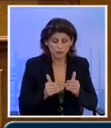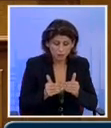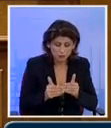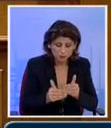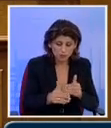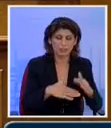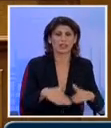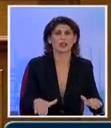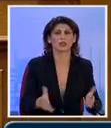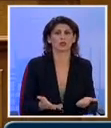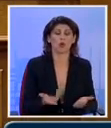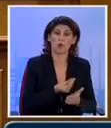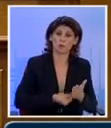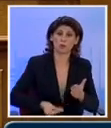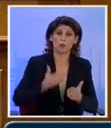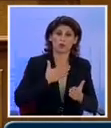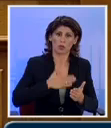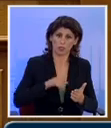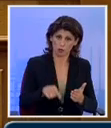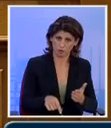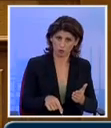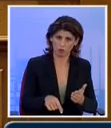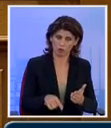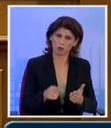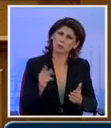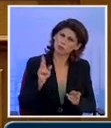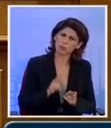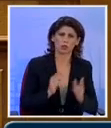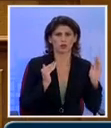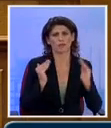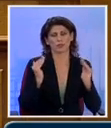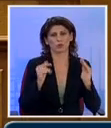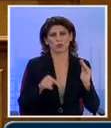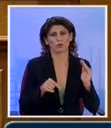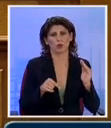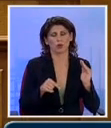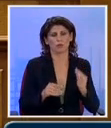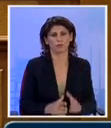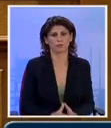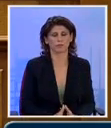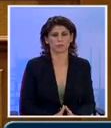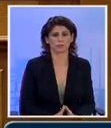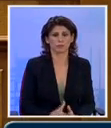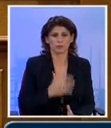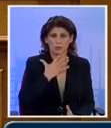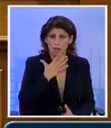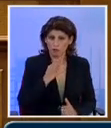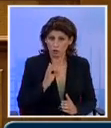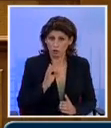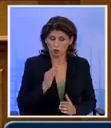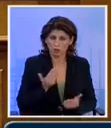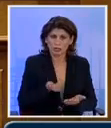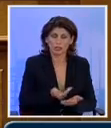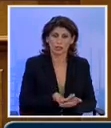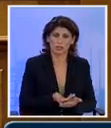της. Όλο και περισσότεροι το θέλουν αυτό και όλο λιγότεροι το αμφισβητούν. Γι' αυτό σας